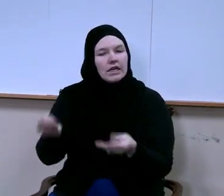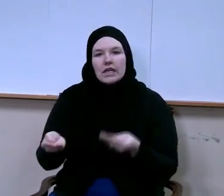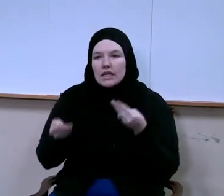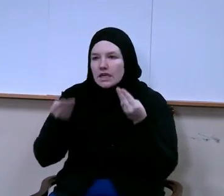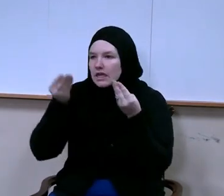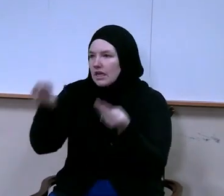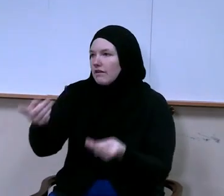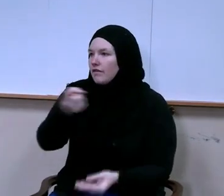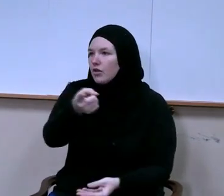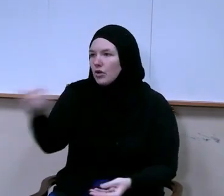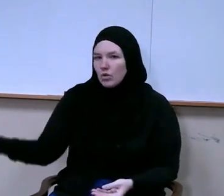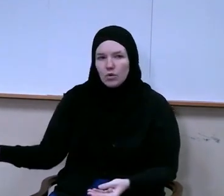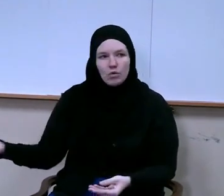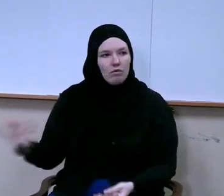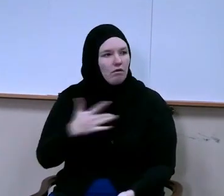والأبصار والأفئدة